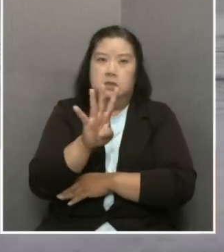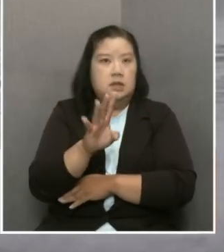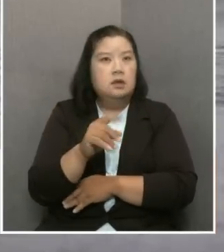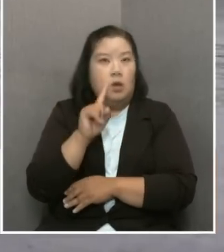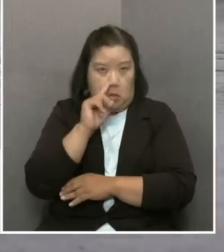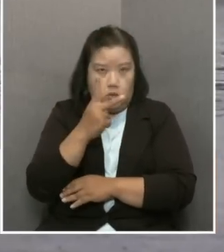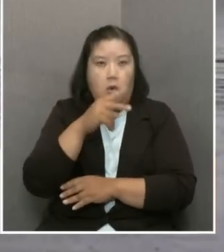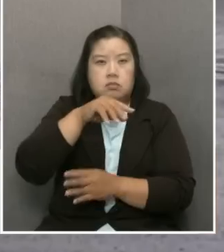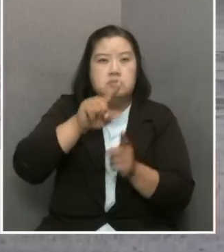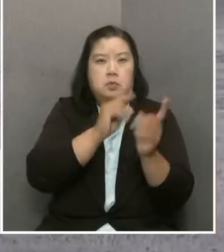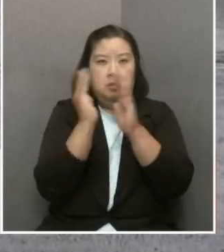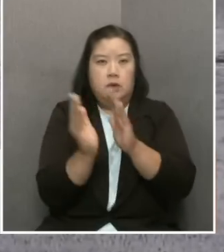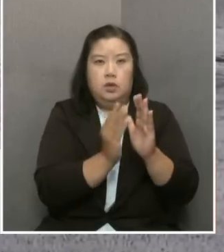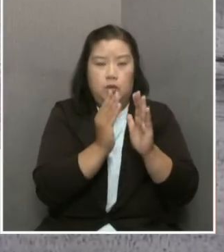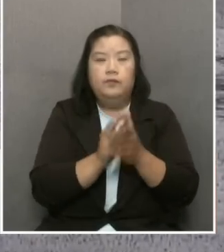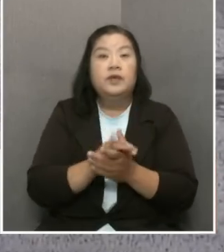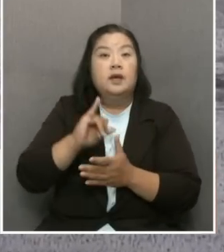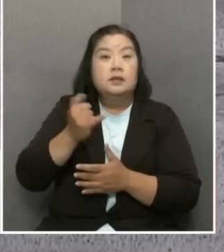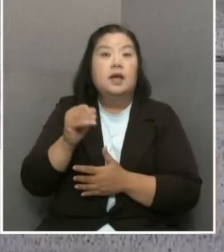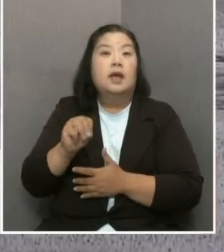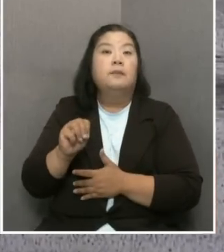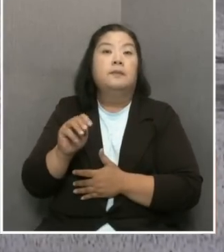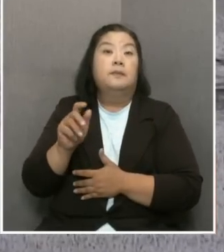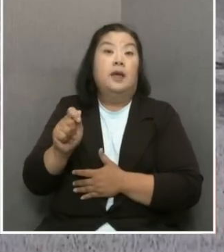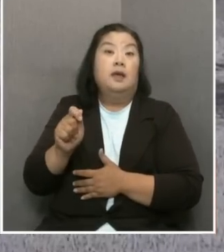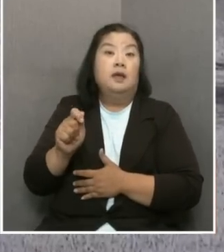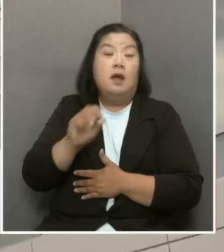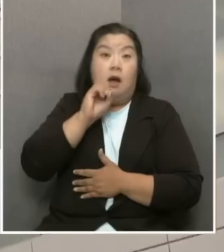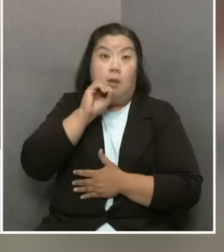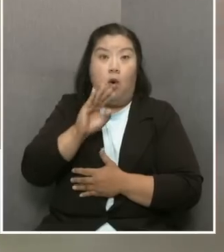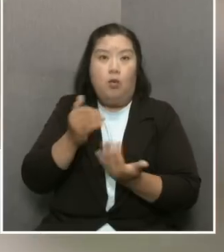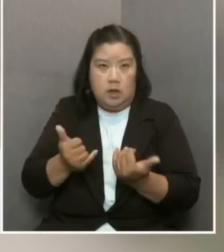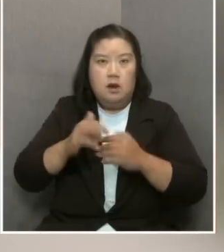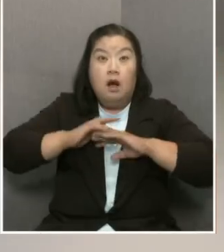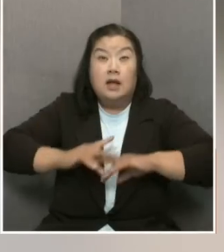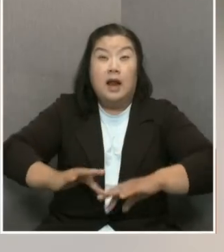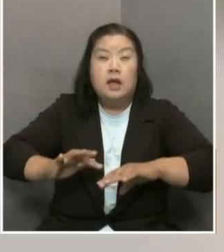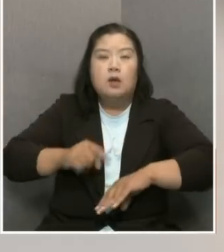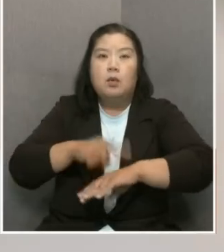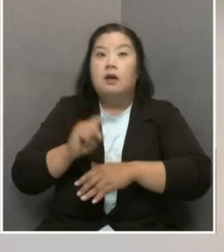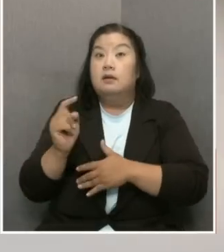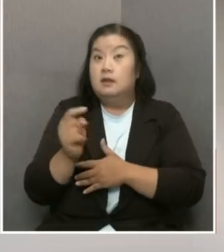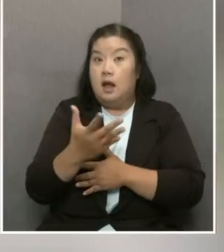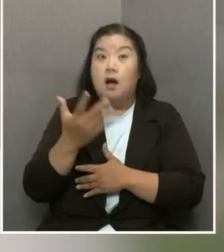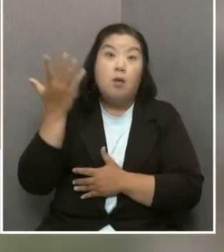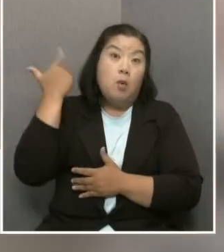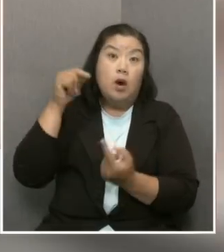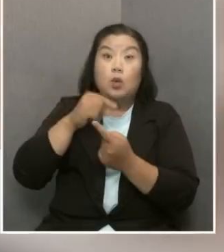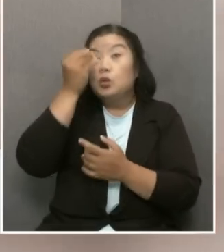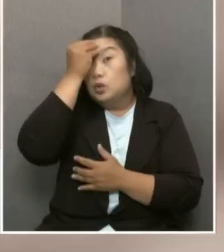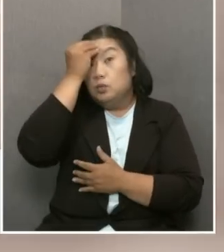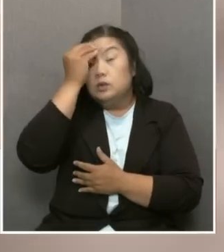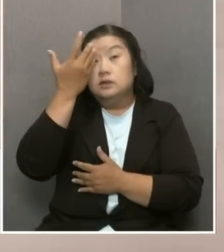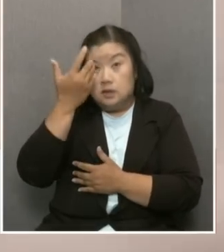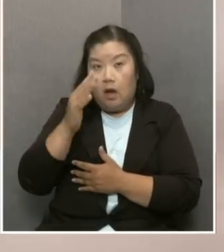าติญี่ปุ่นหรือ JMA รายงานหลังพัดขึ้นฝั่งที่วากายามะก่อนเวลา 5:00 น.เมื่อวานนี้ค่ะแรงได้เคลื่อนตัว